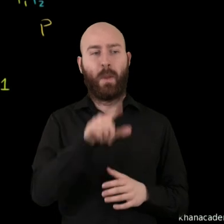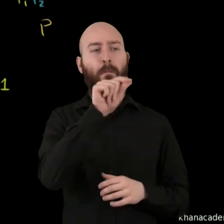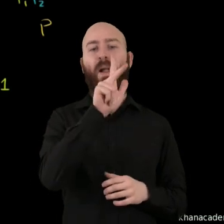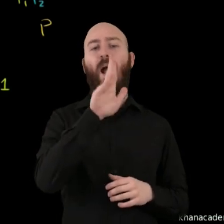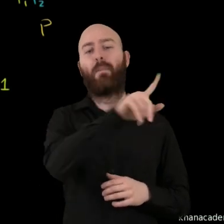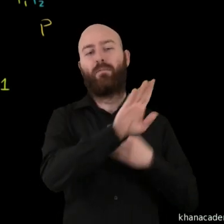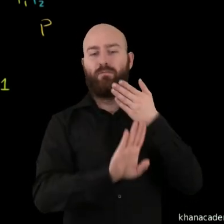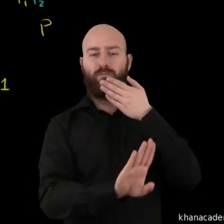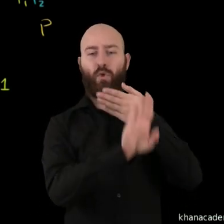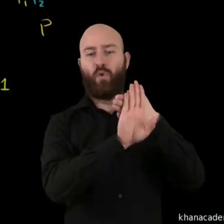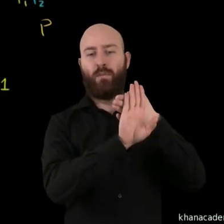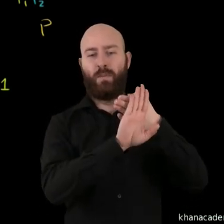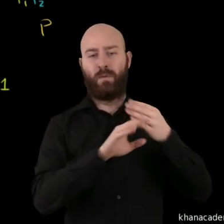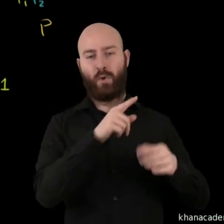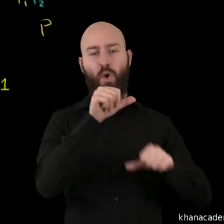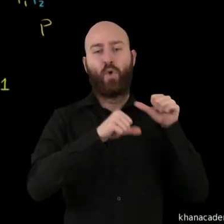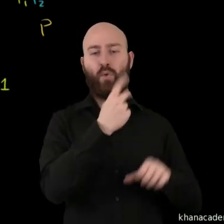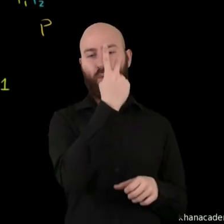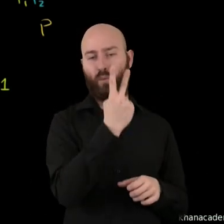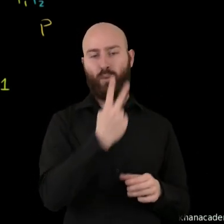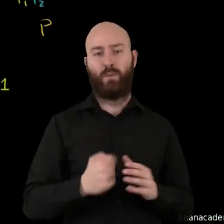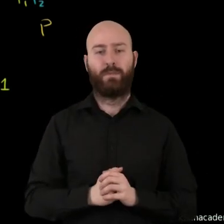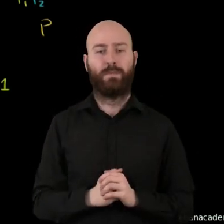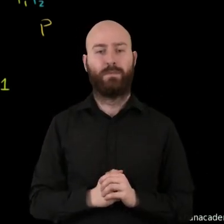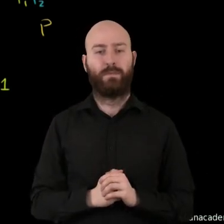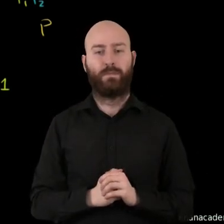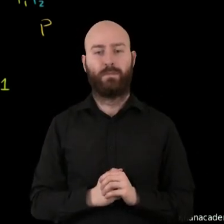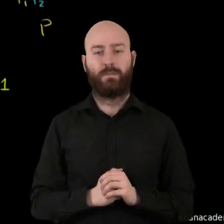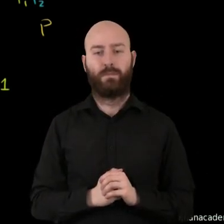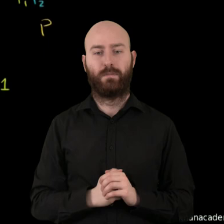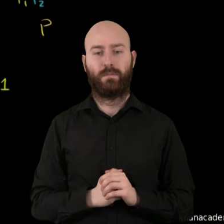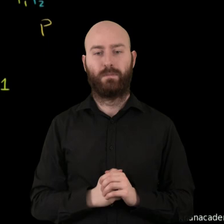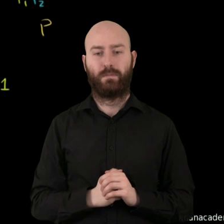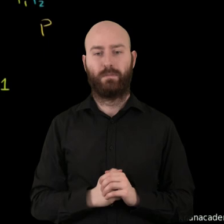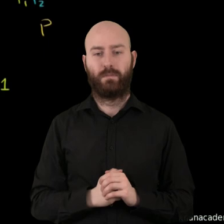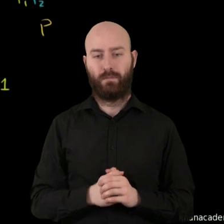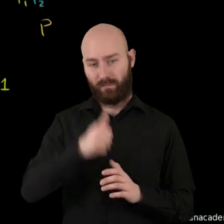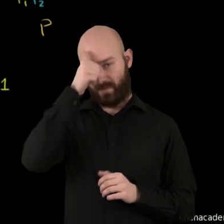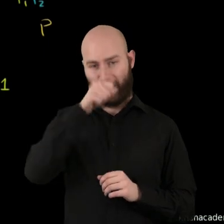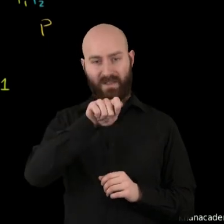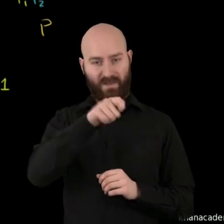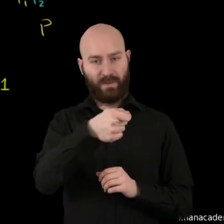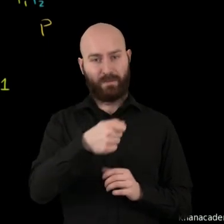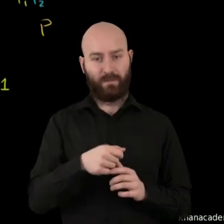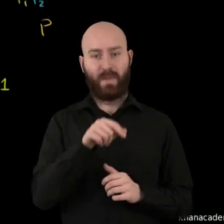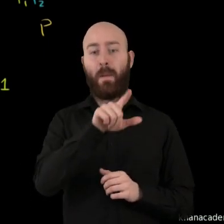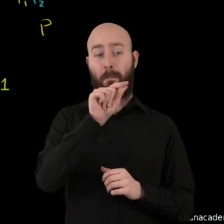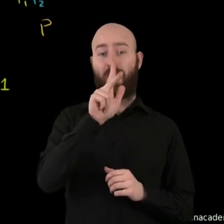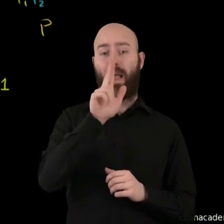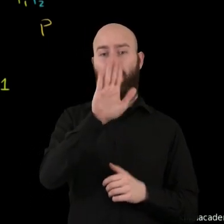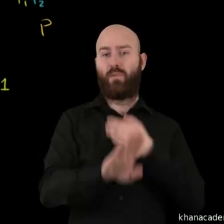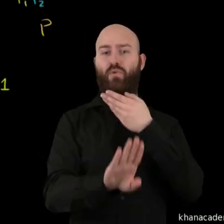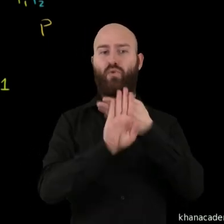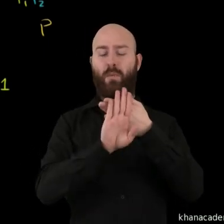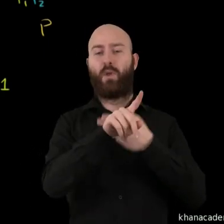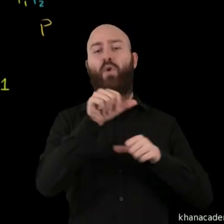I ceny z roku drugiego. Możemy go nazwać nominalnym PKB z roku drugiego. PKB nominalny. Nominalny,